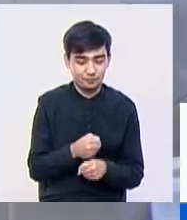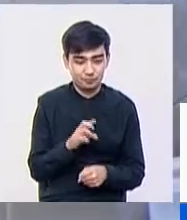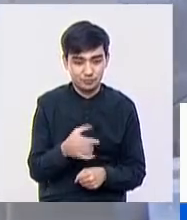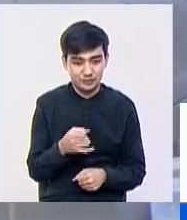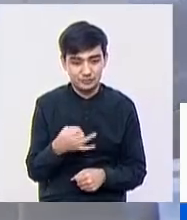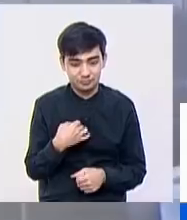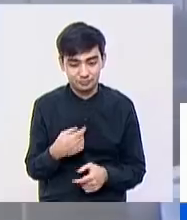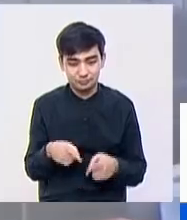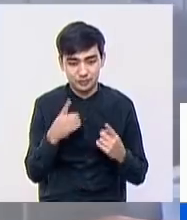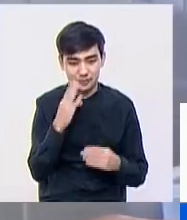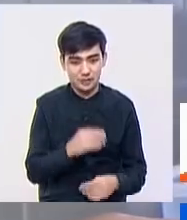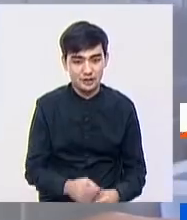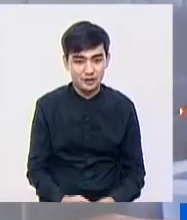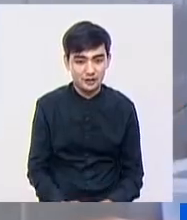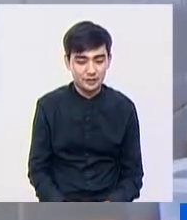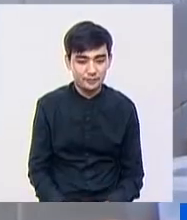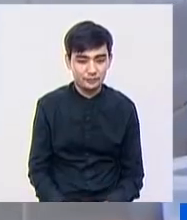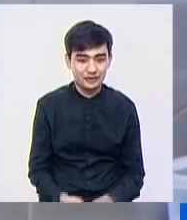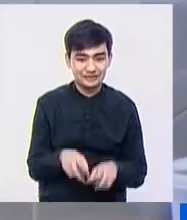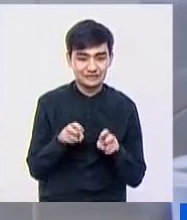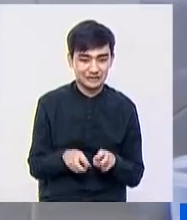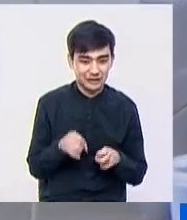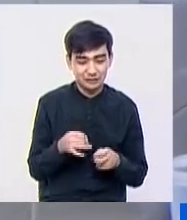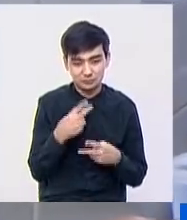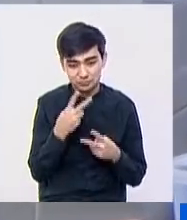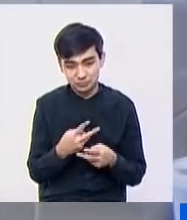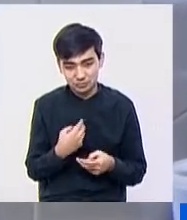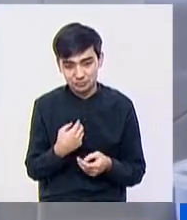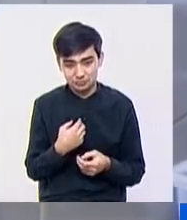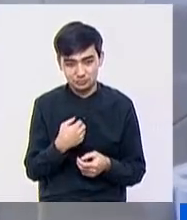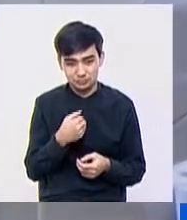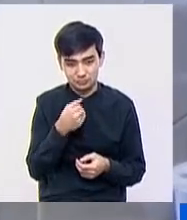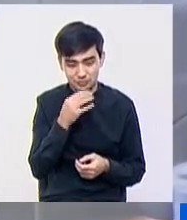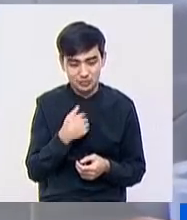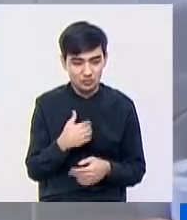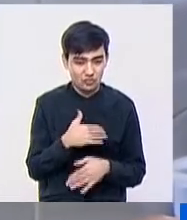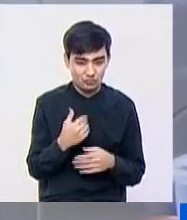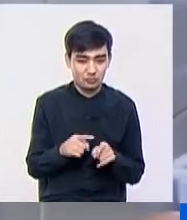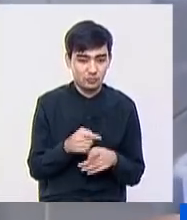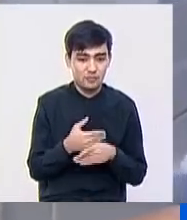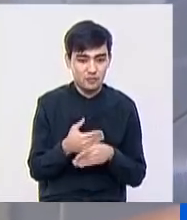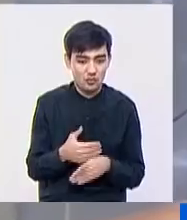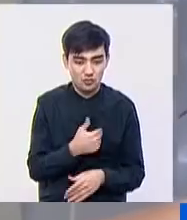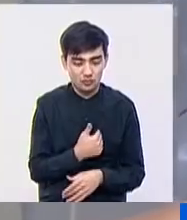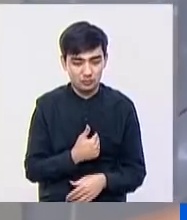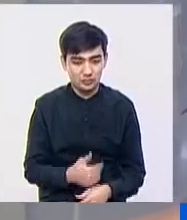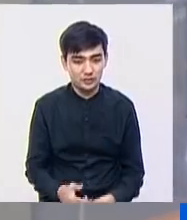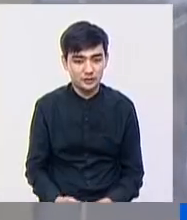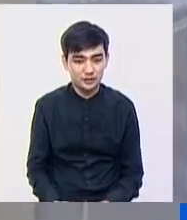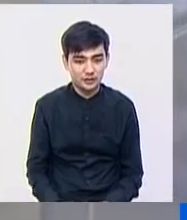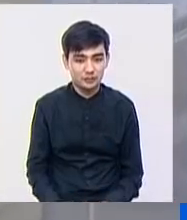была бы возможность. Сидеть и наблюдать со стороны нету желания и хочется